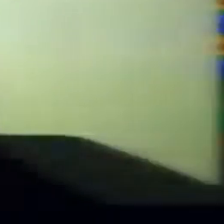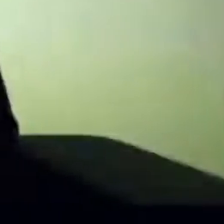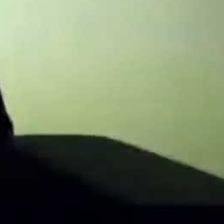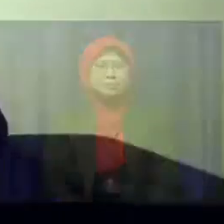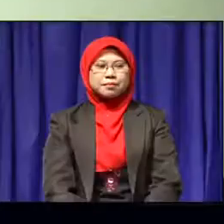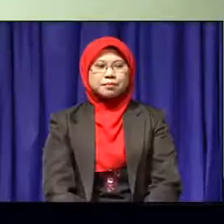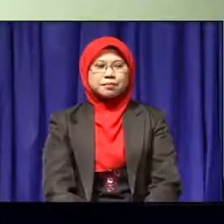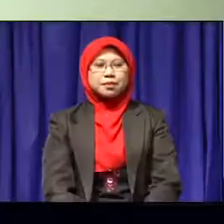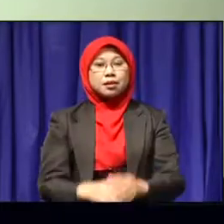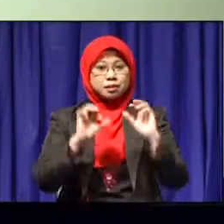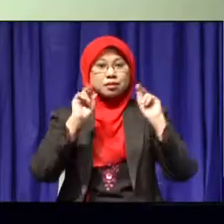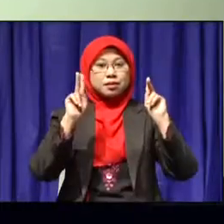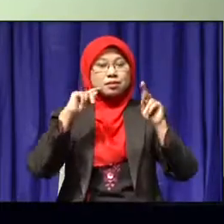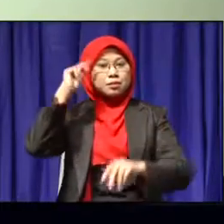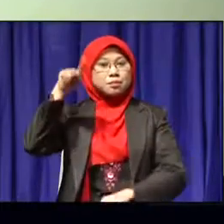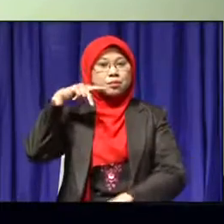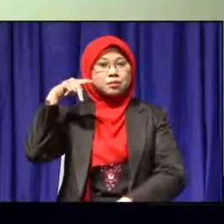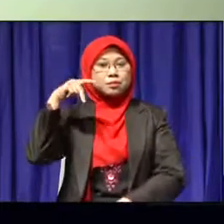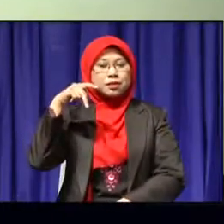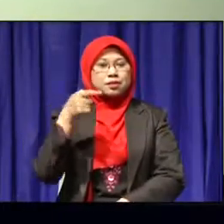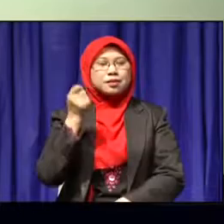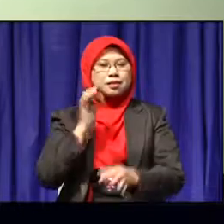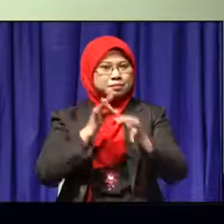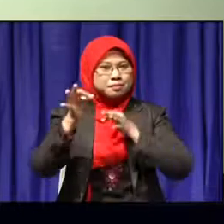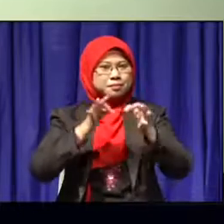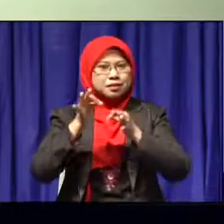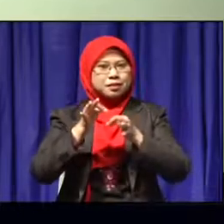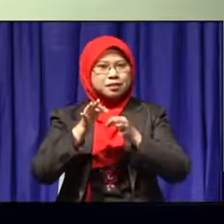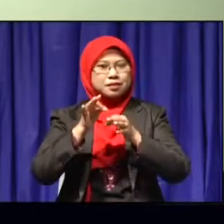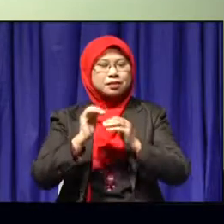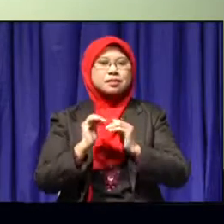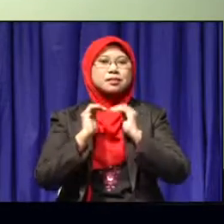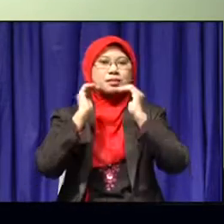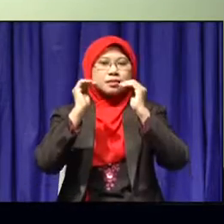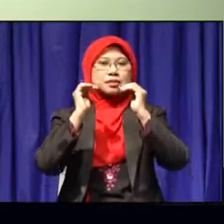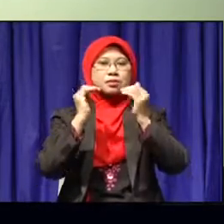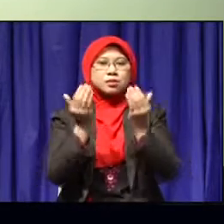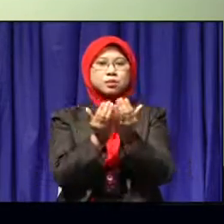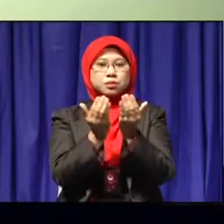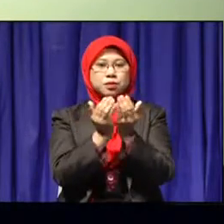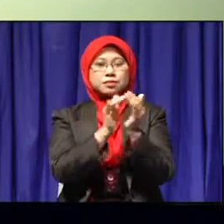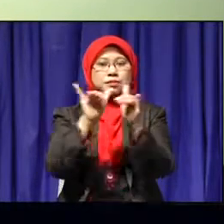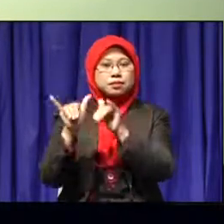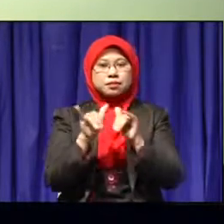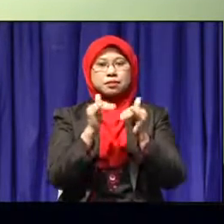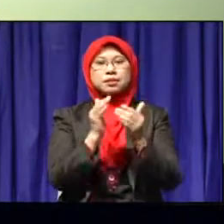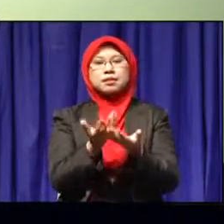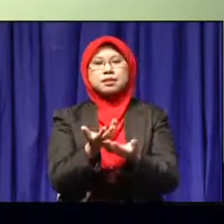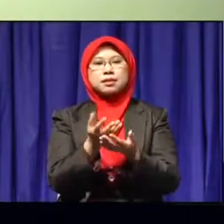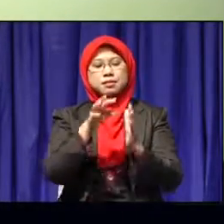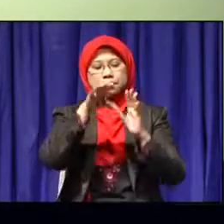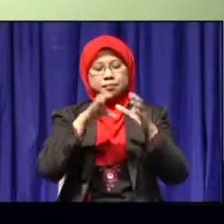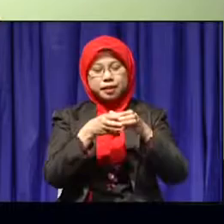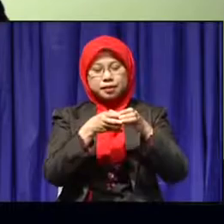Hai benarkan tuanya perempuan berada di benaknya tentang kurikulum standard sekolah menengah dan juga PKS mata pelajaran yang ditawarkan mulai